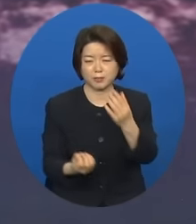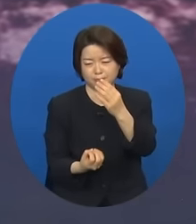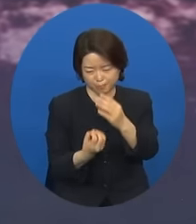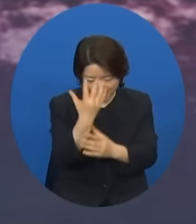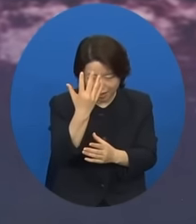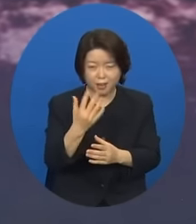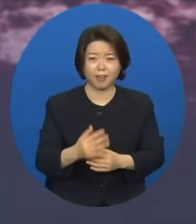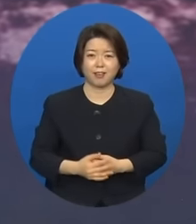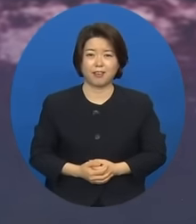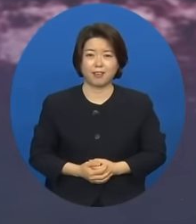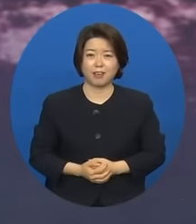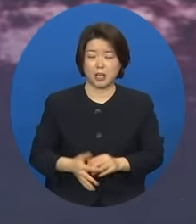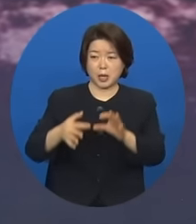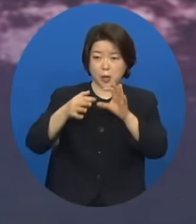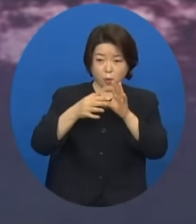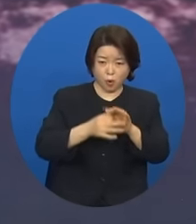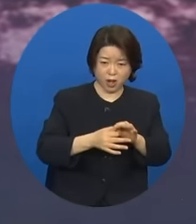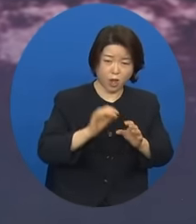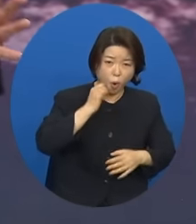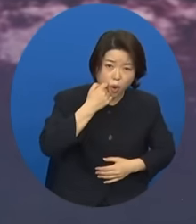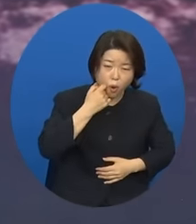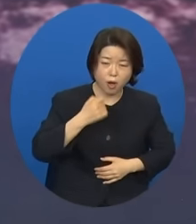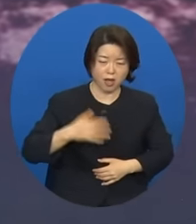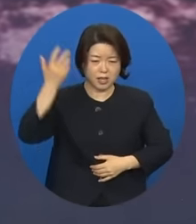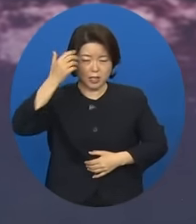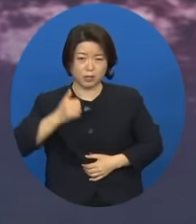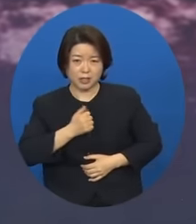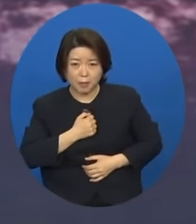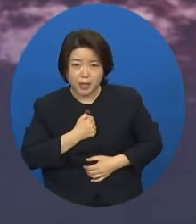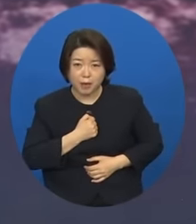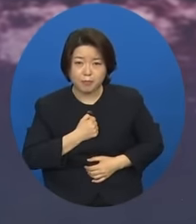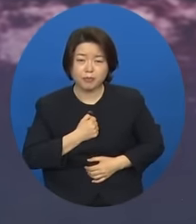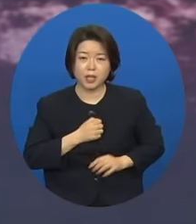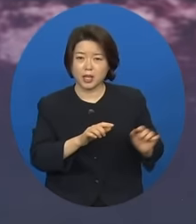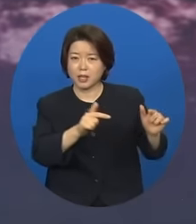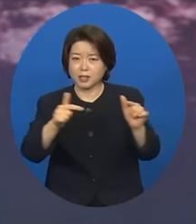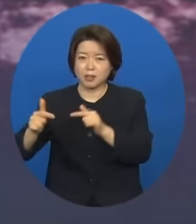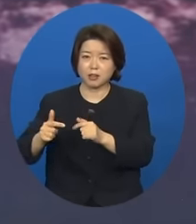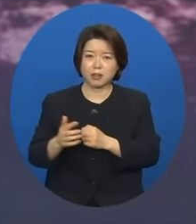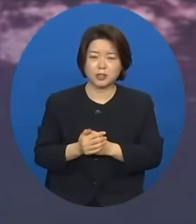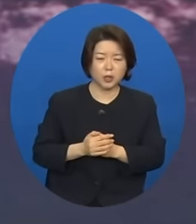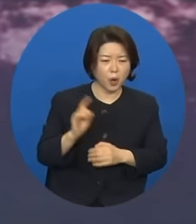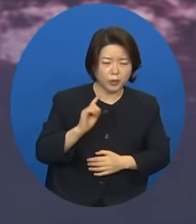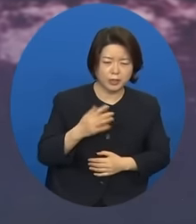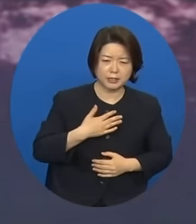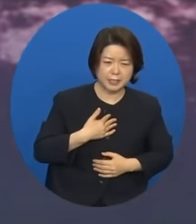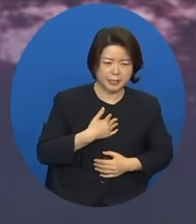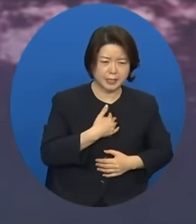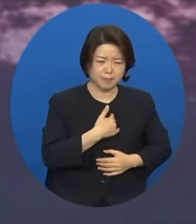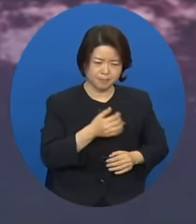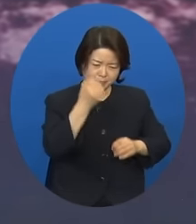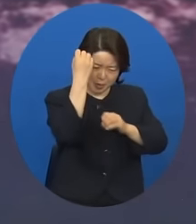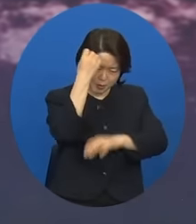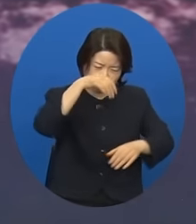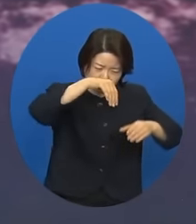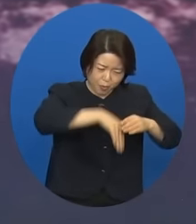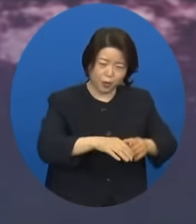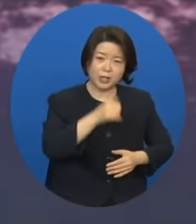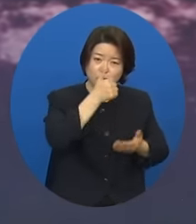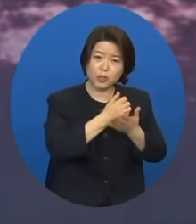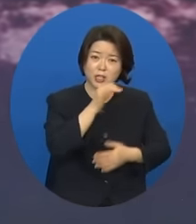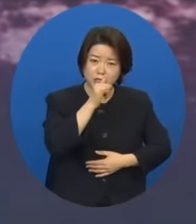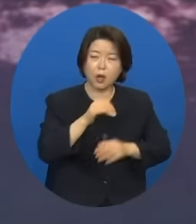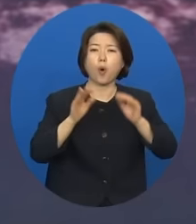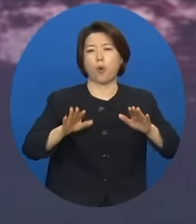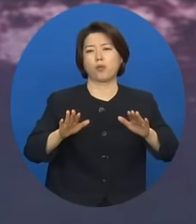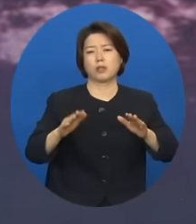것입니다 관계 막혀 있습니까 영적으로 답답하십니까 모든 어떤 내려오는 어떤 죄악들이 있습니까 오늘이 저녁에 예수 그리스도의